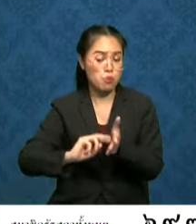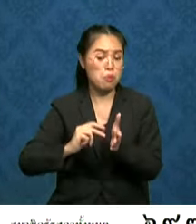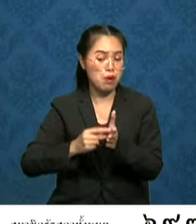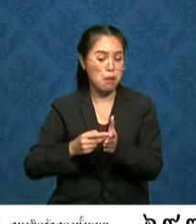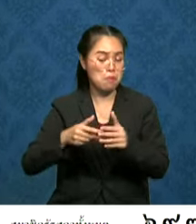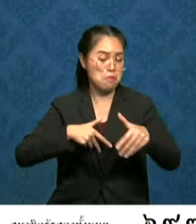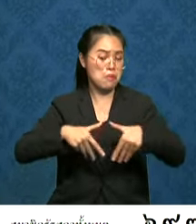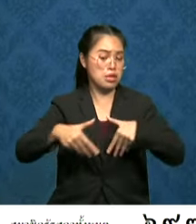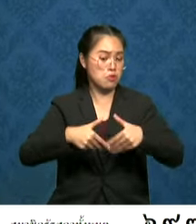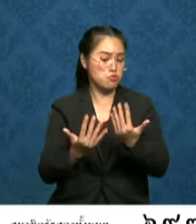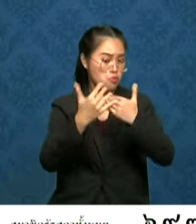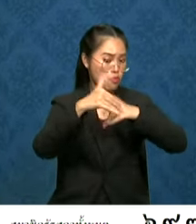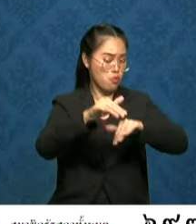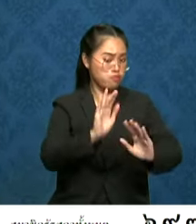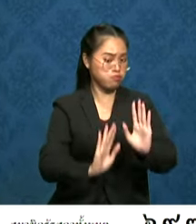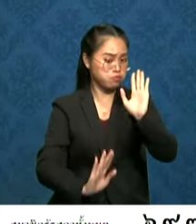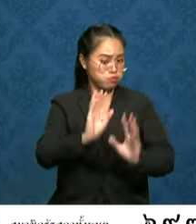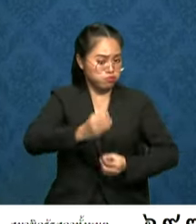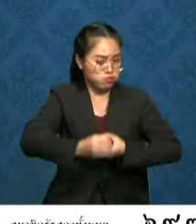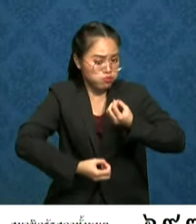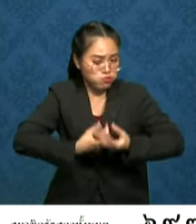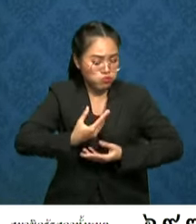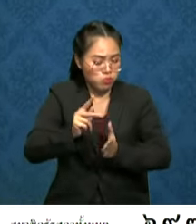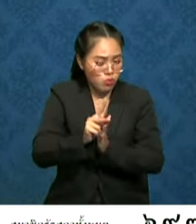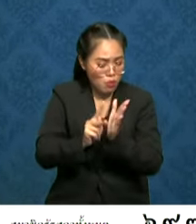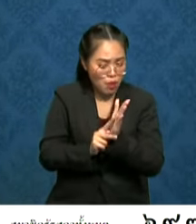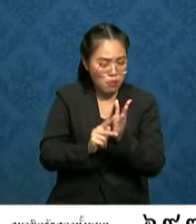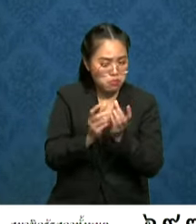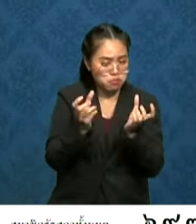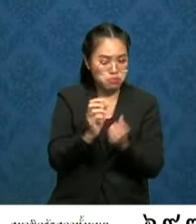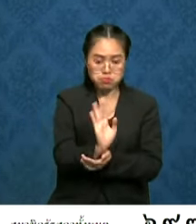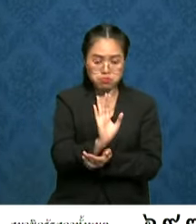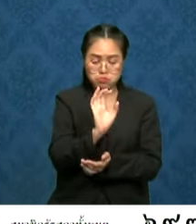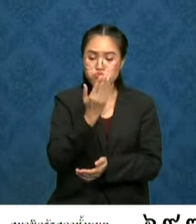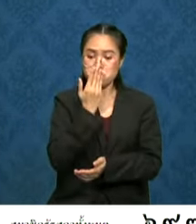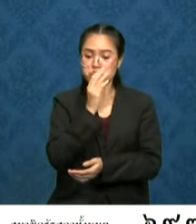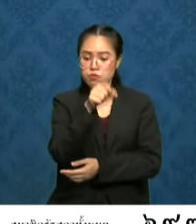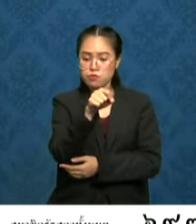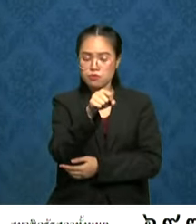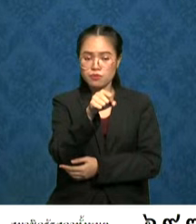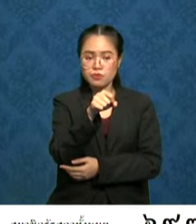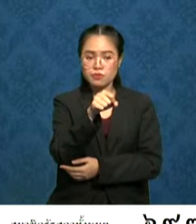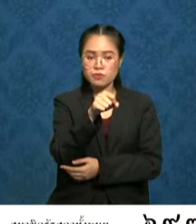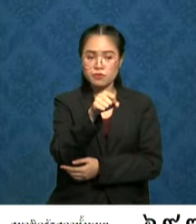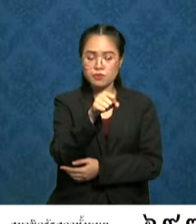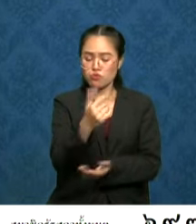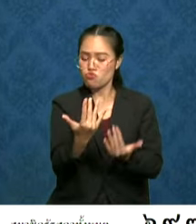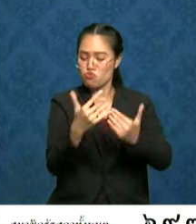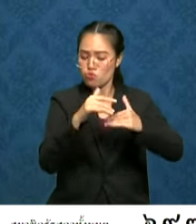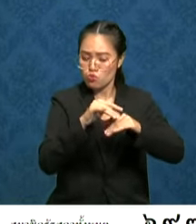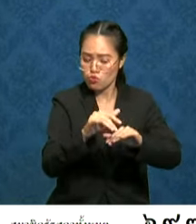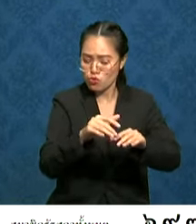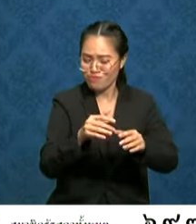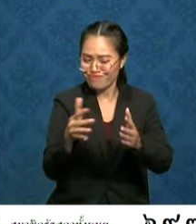าชนจะไม่ได้มีส่วนร่วมในการออกแบบรัฐธรรมนูญอีกแล้วหรือเปล่าประชาชนจะไม่มีส่วนร่วมในกระบวน